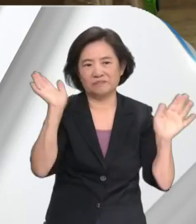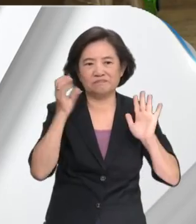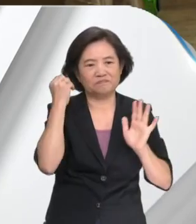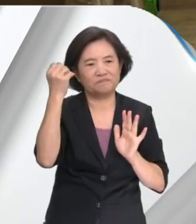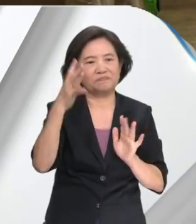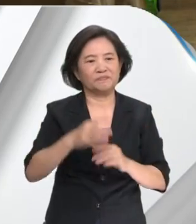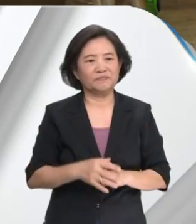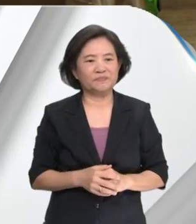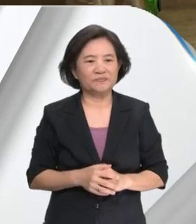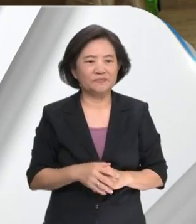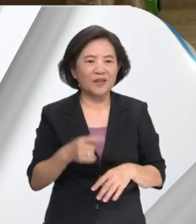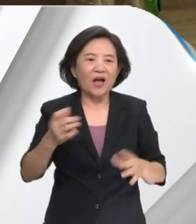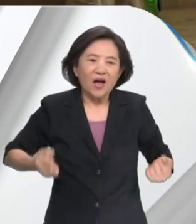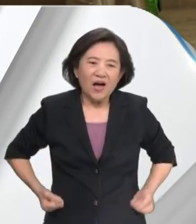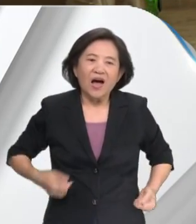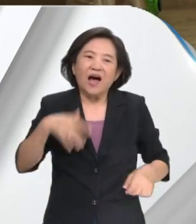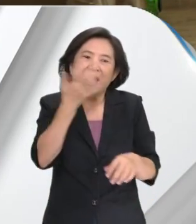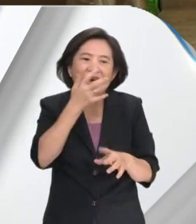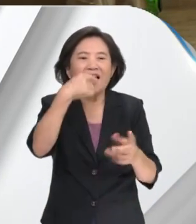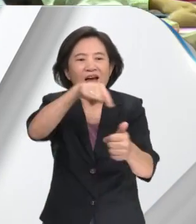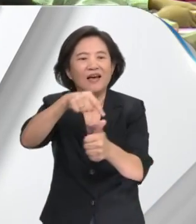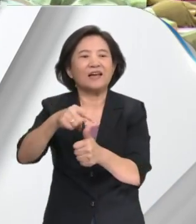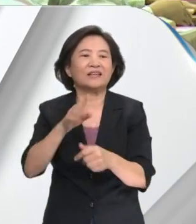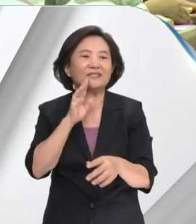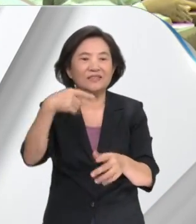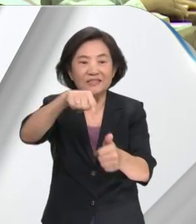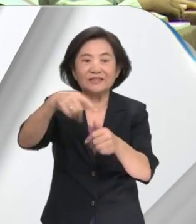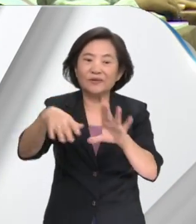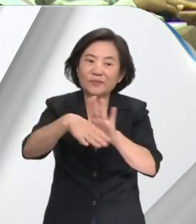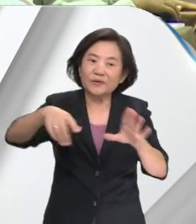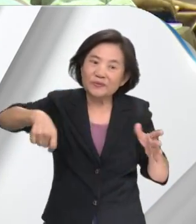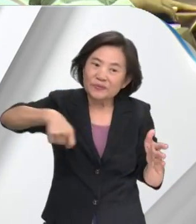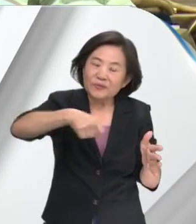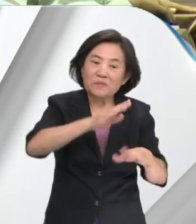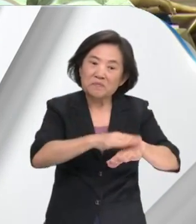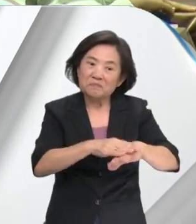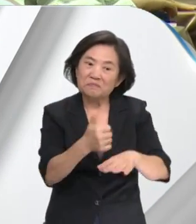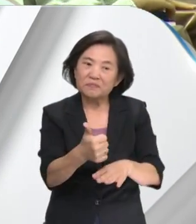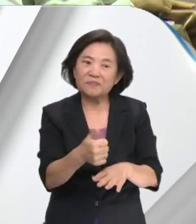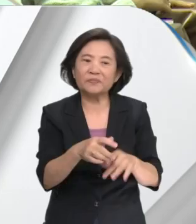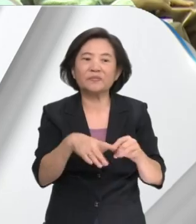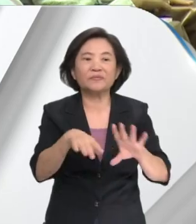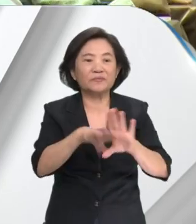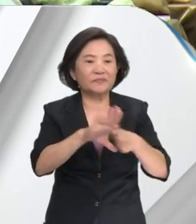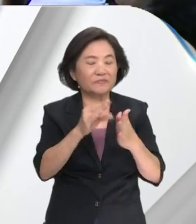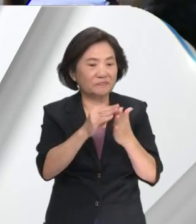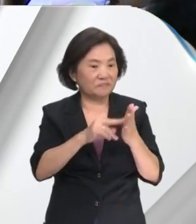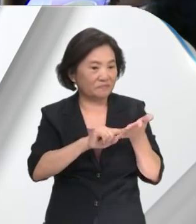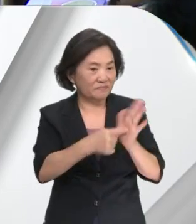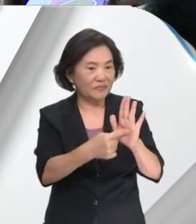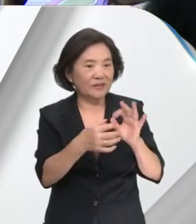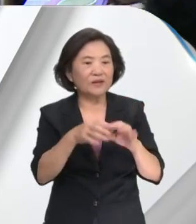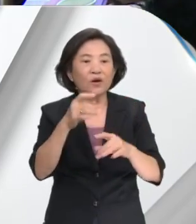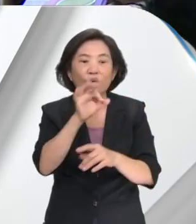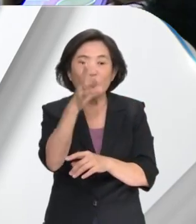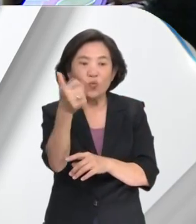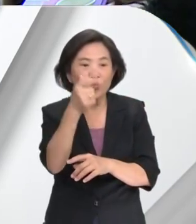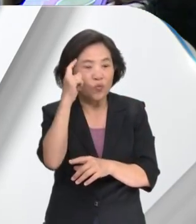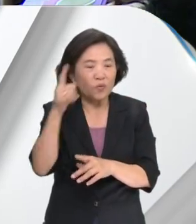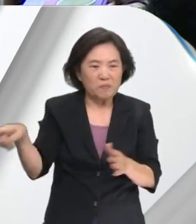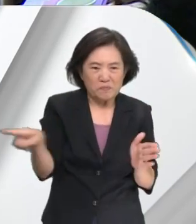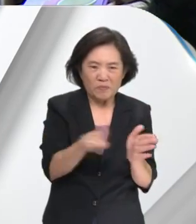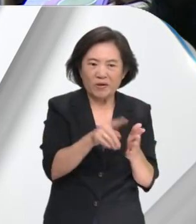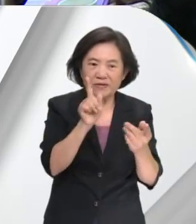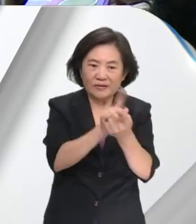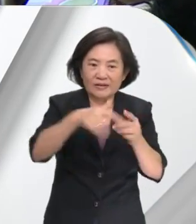中央宋省市嘅上课方式，为教文化写作同相关技巧。前几日文化局为代表现出56亿声音好